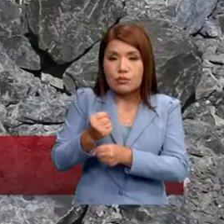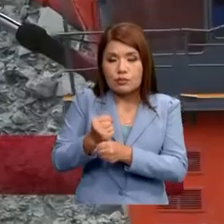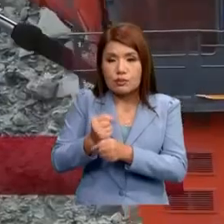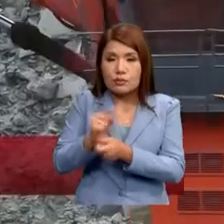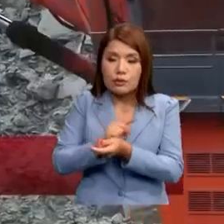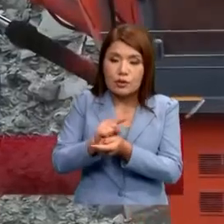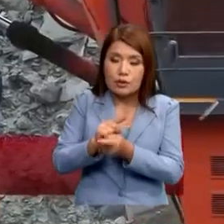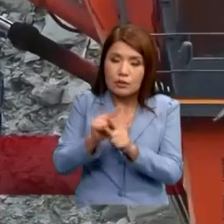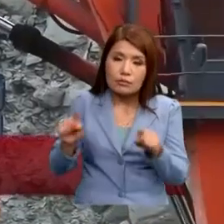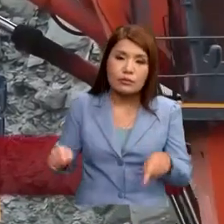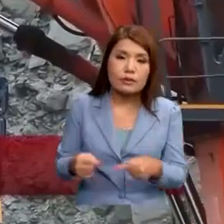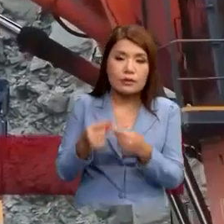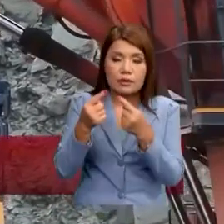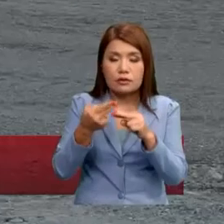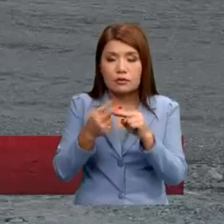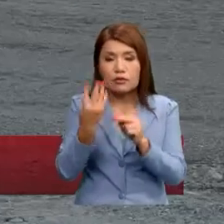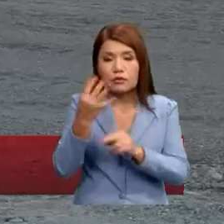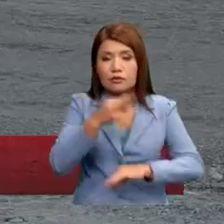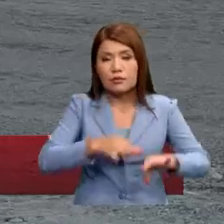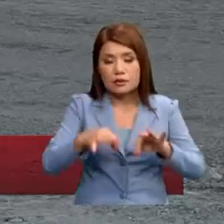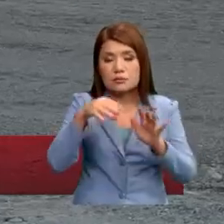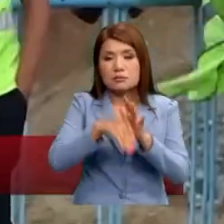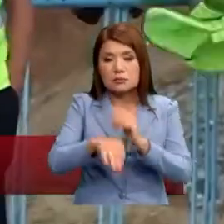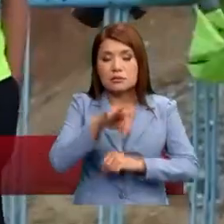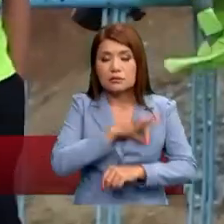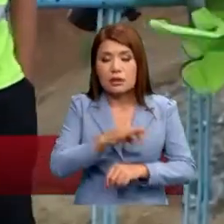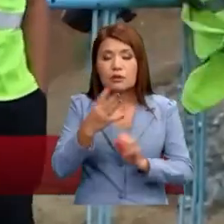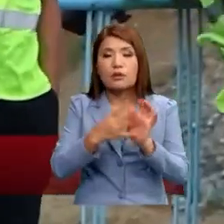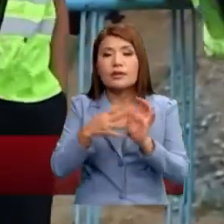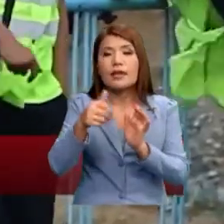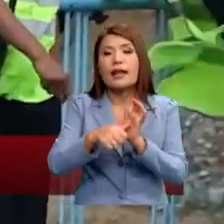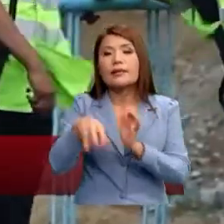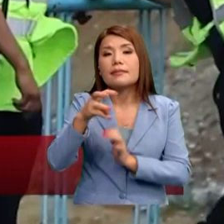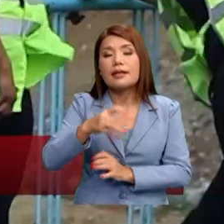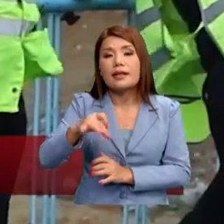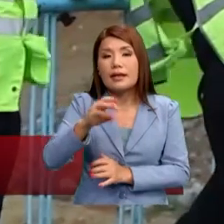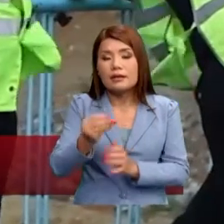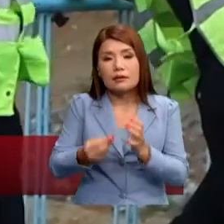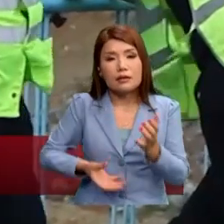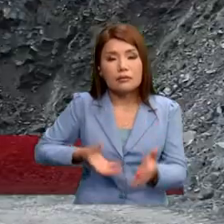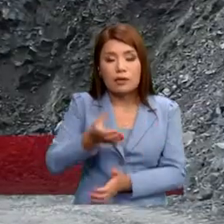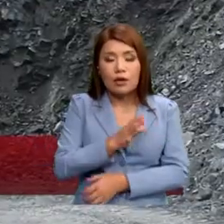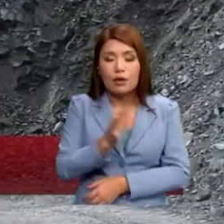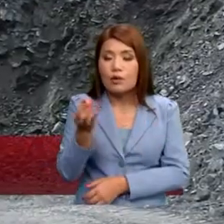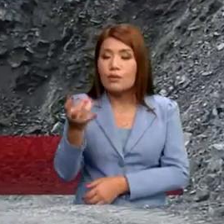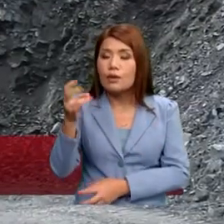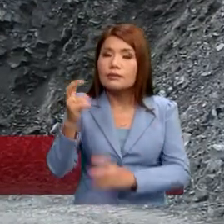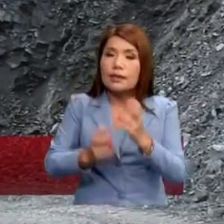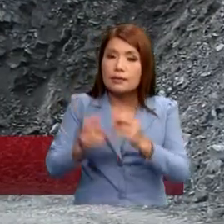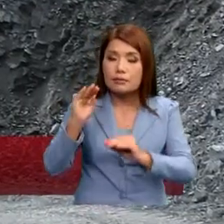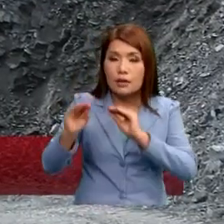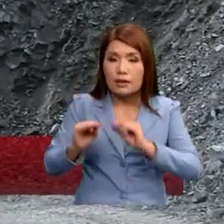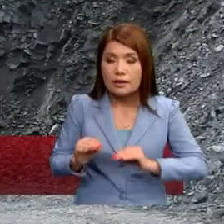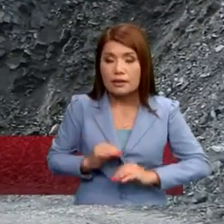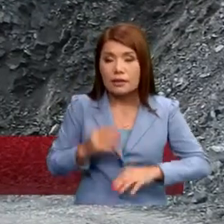қолға алған ауқымды 4 жобасының бірі. Кәсіпорынға 96 миллиард теңге инвестиция салынған. Хромтау қаласында зауыт салу үшін